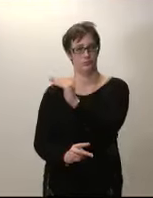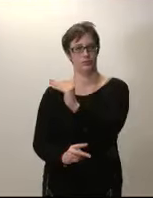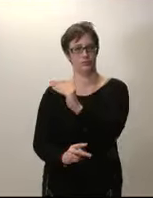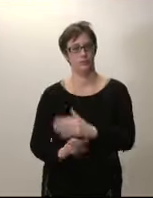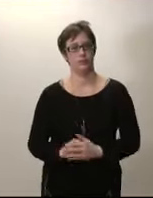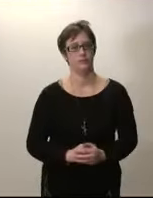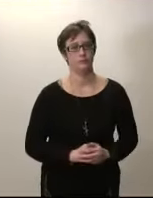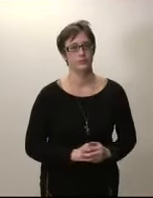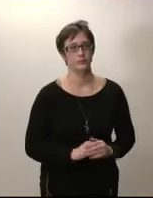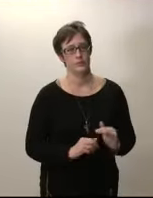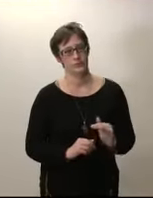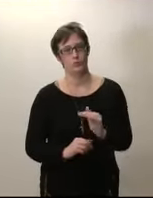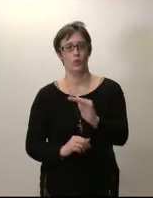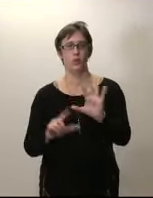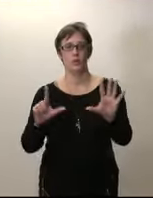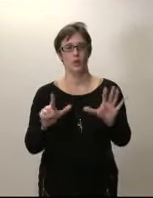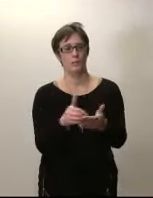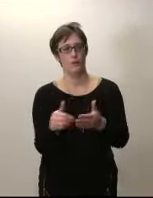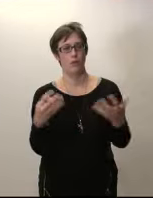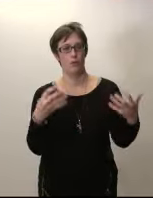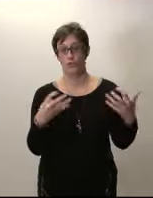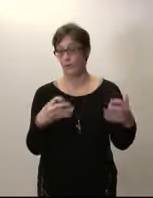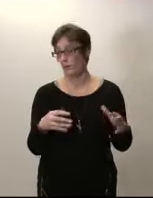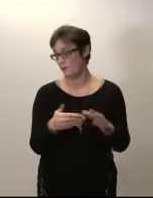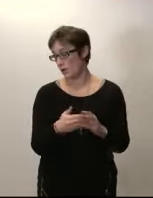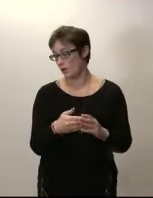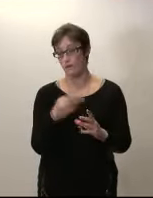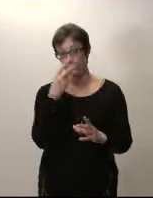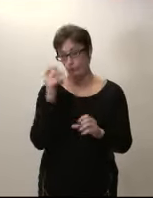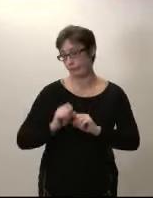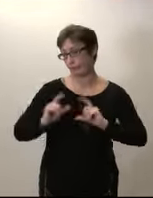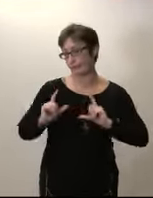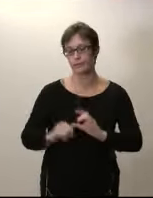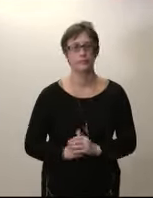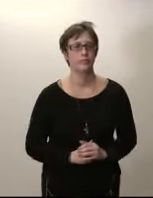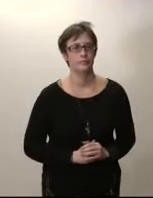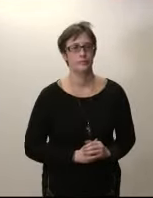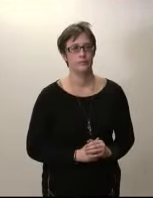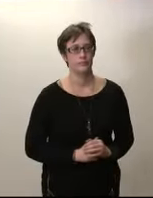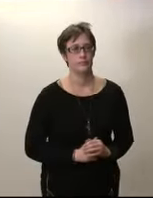hausse pour atteindre les 7,9 millions que vous avez vus sur le slide précédent.